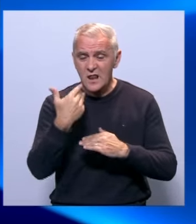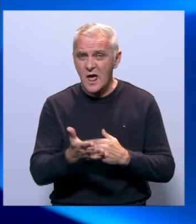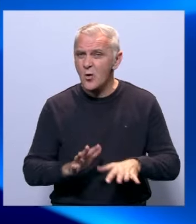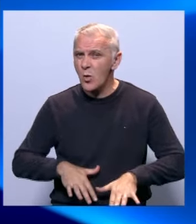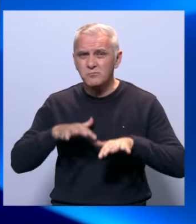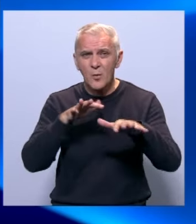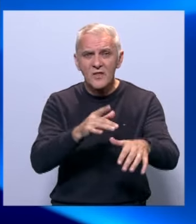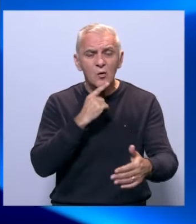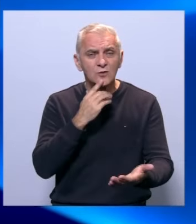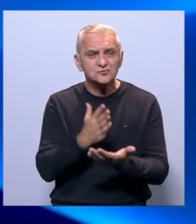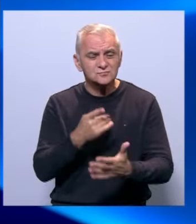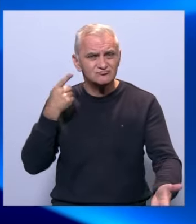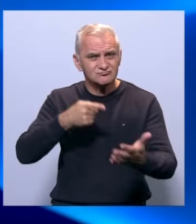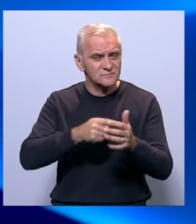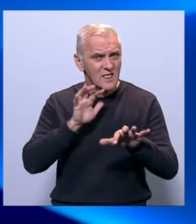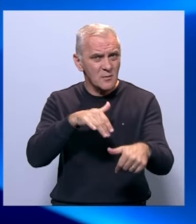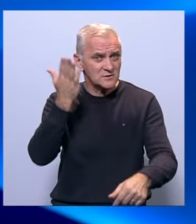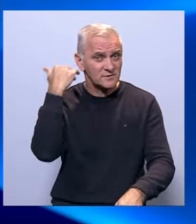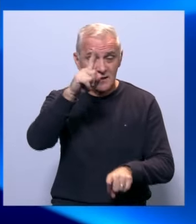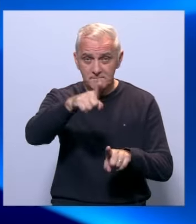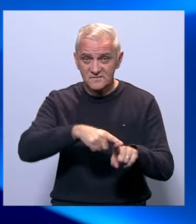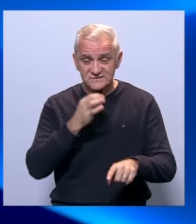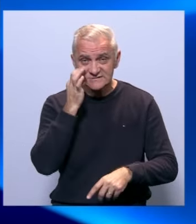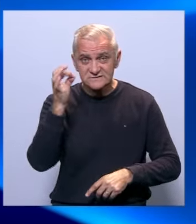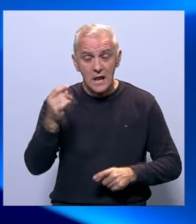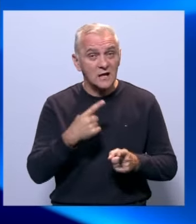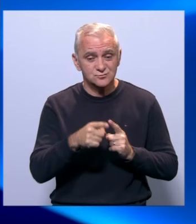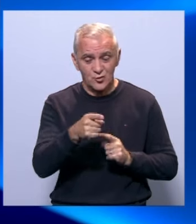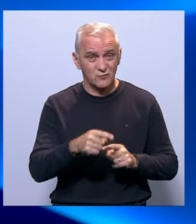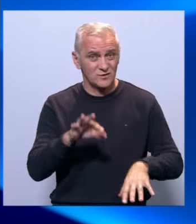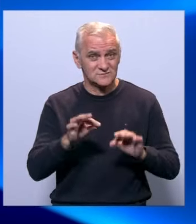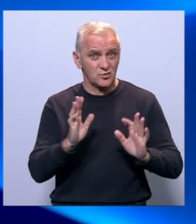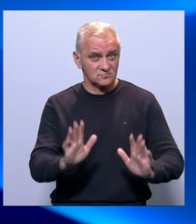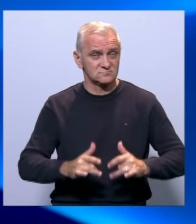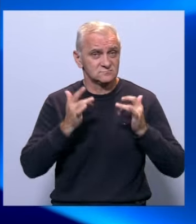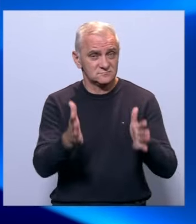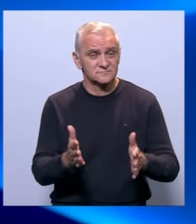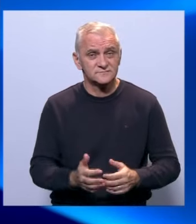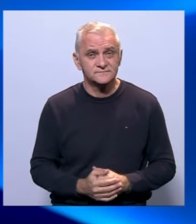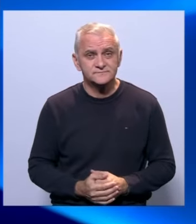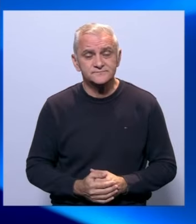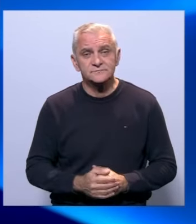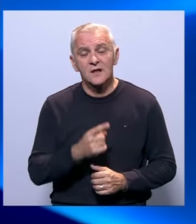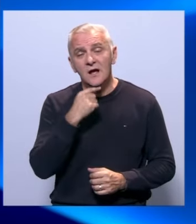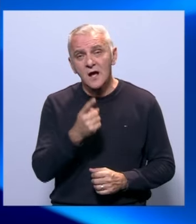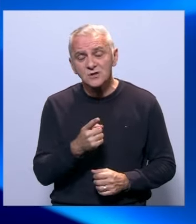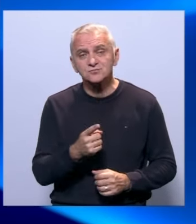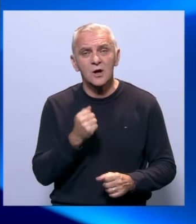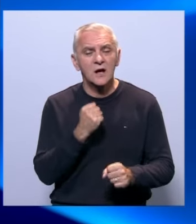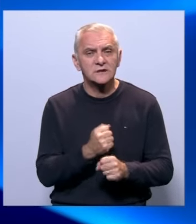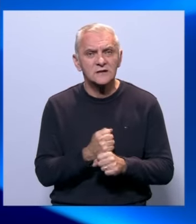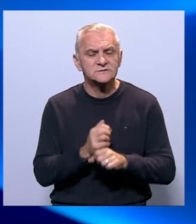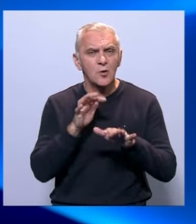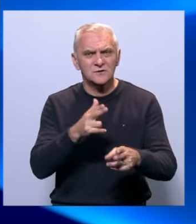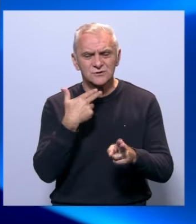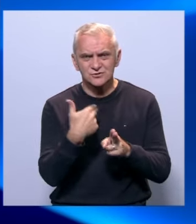strašnih poplava koje su zadesile Jablanicu prije mjesec dana i zbog kojih su ovi izbori na kraju i prolongirani. Kažemo da se radi u Jablanici, radi